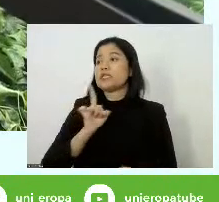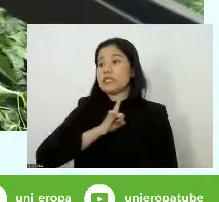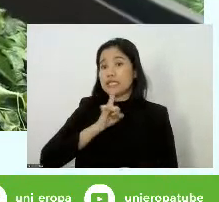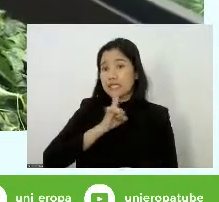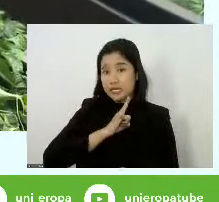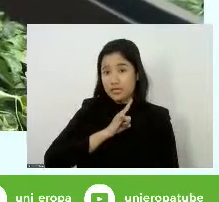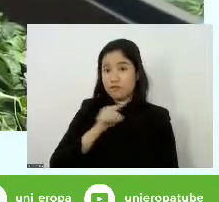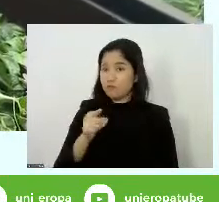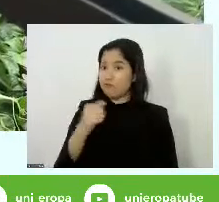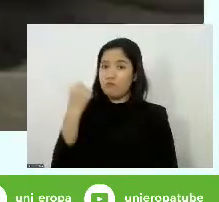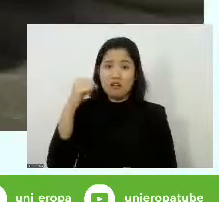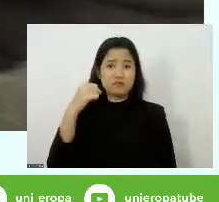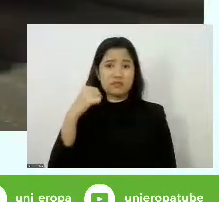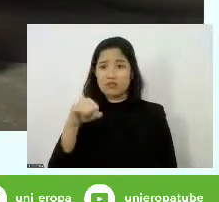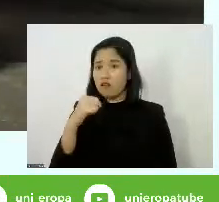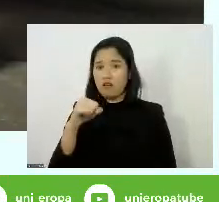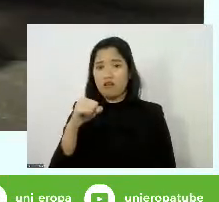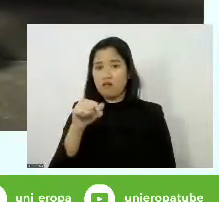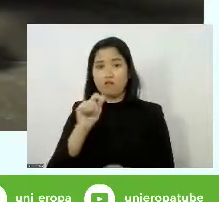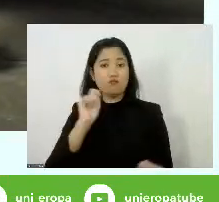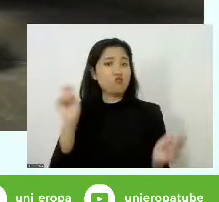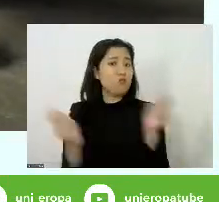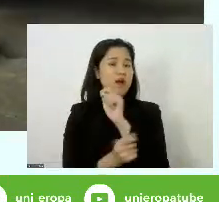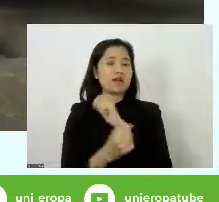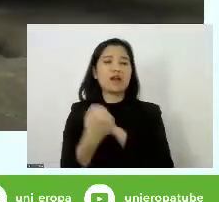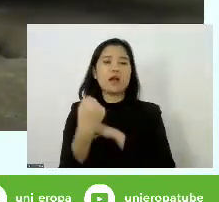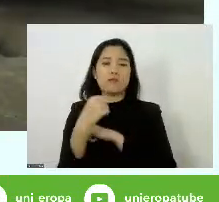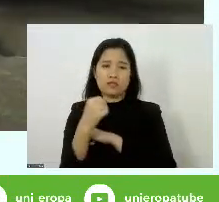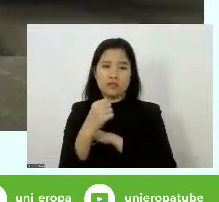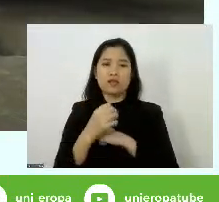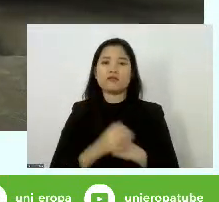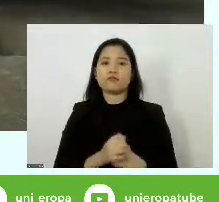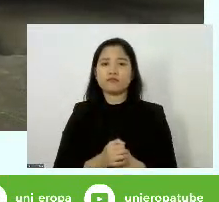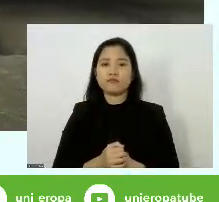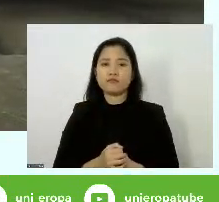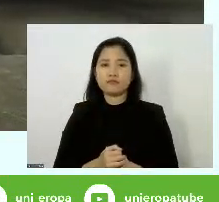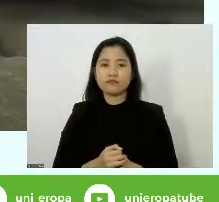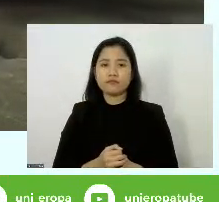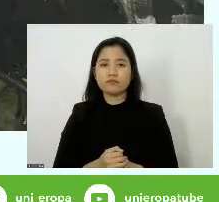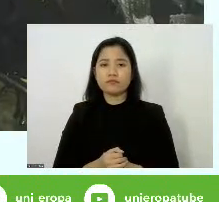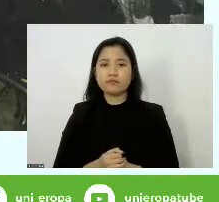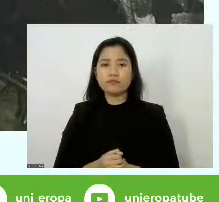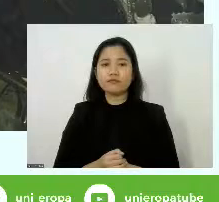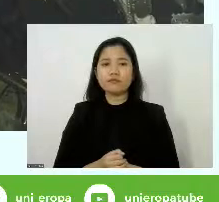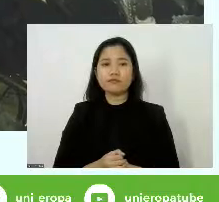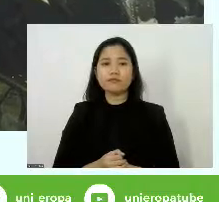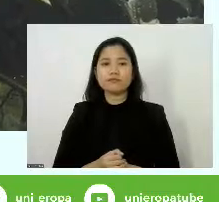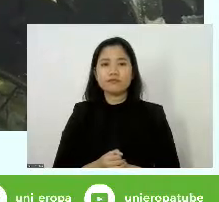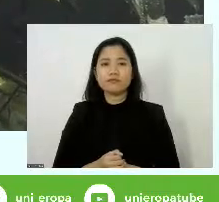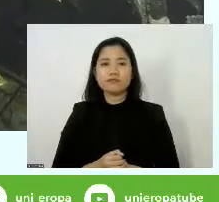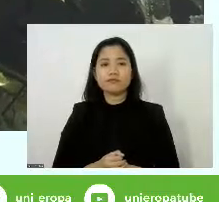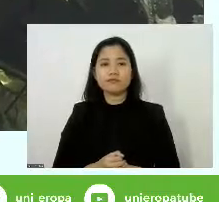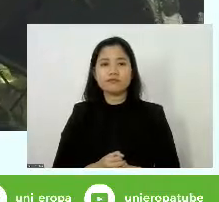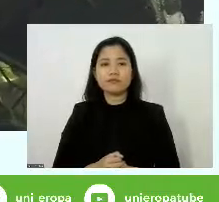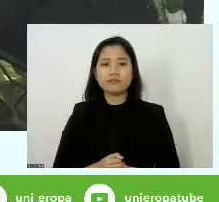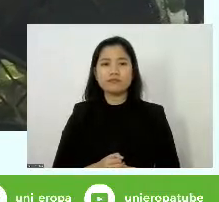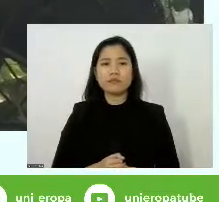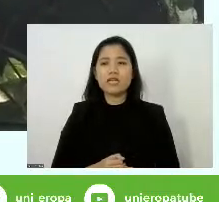enggak akan ada perubahan yang benar-benar bermakna Agan apaya apaya ponselnya langsung